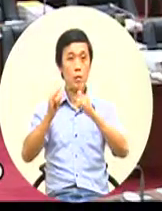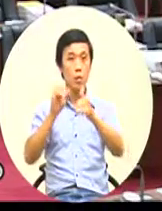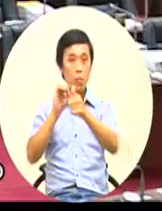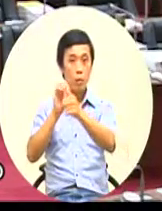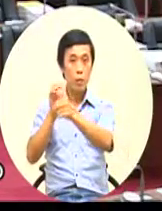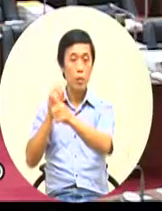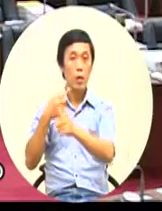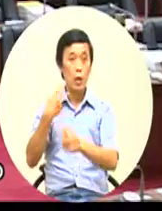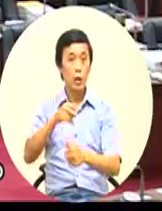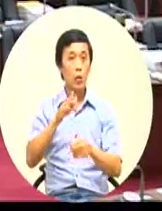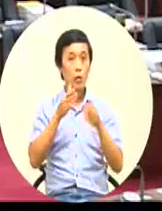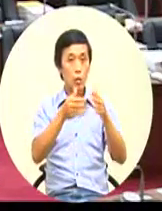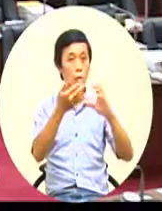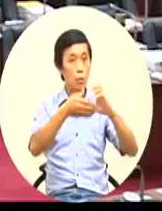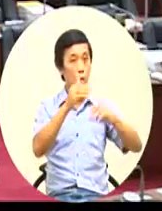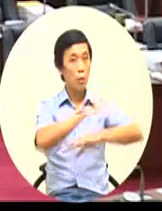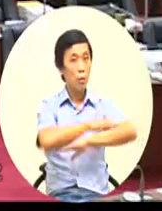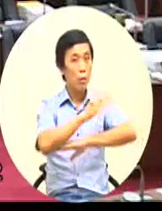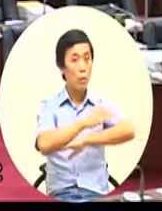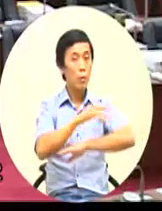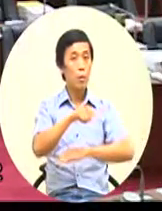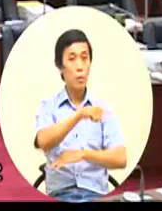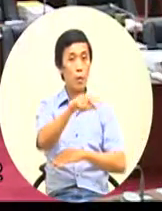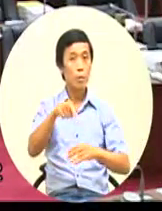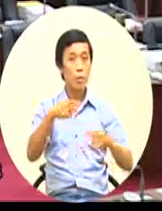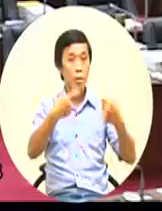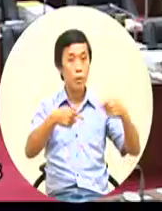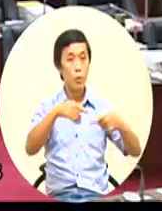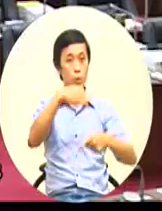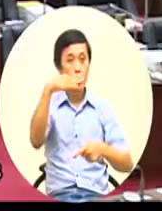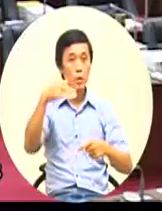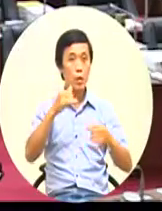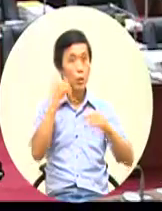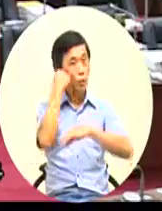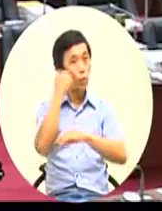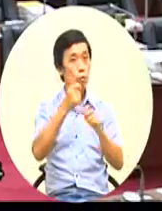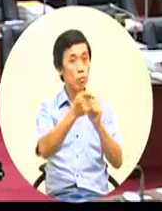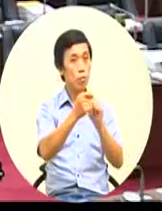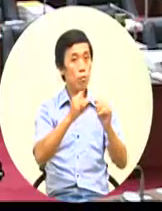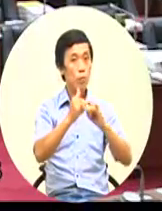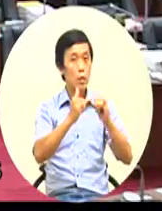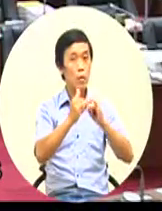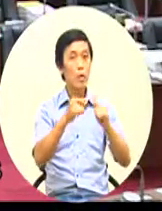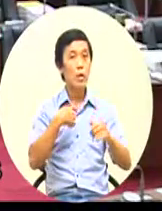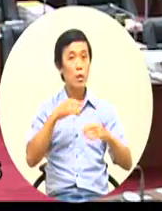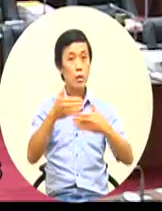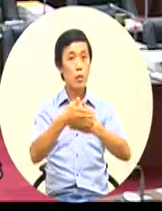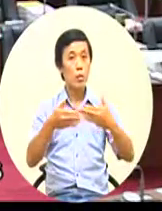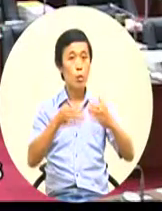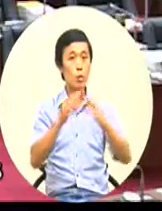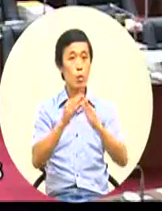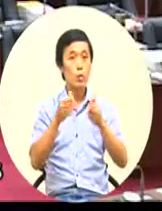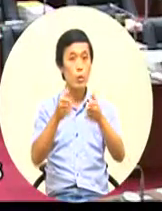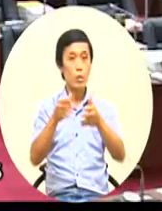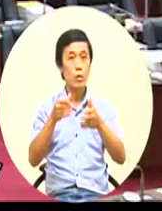呼吁所有媒体在地遮的高山的时代知影，咱的交通局要伫高山的蛤蟆